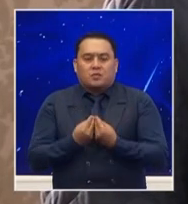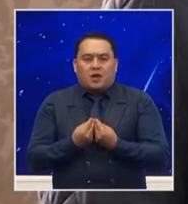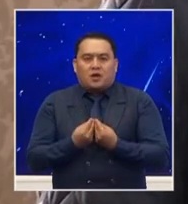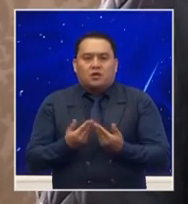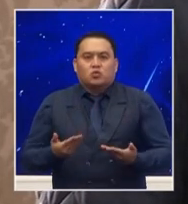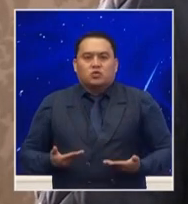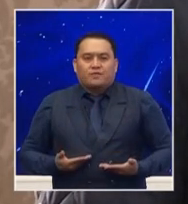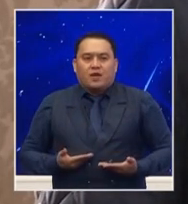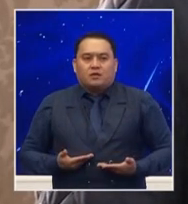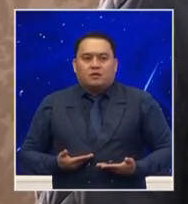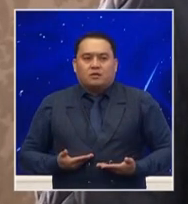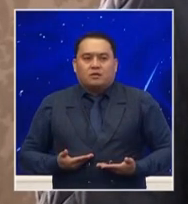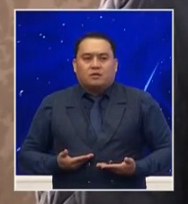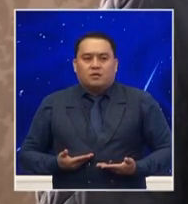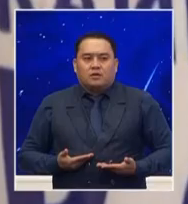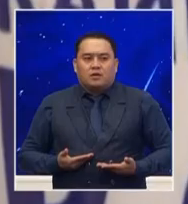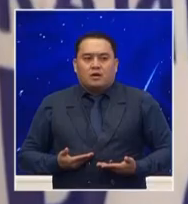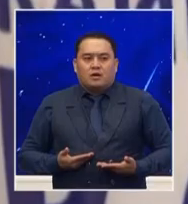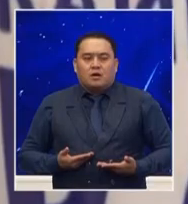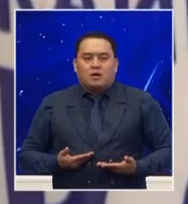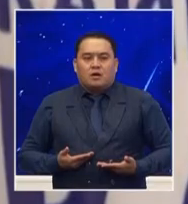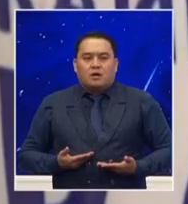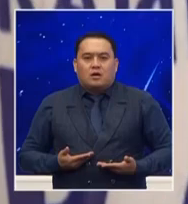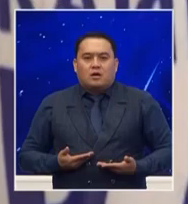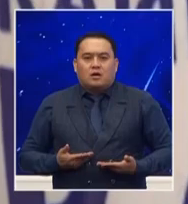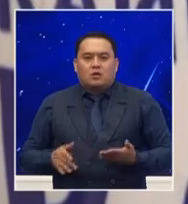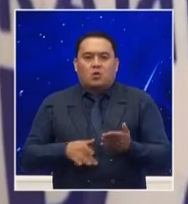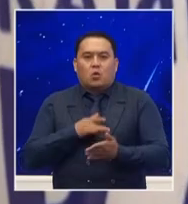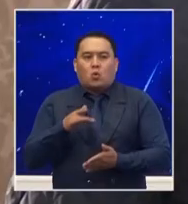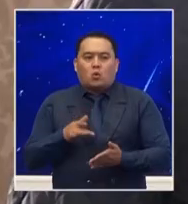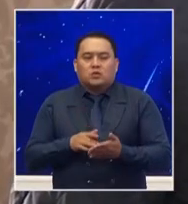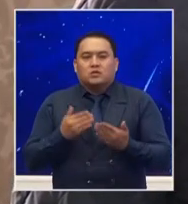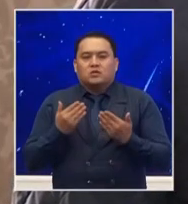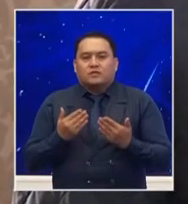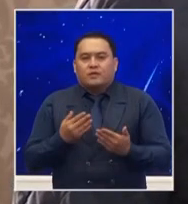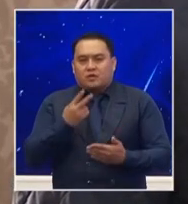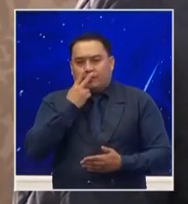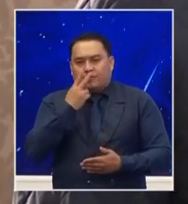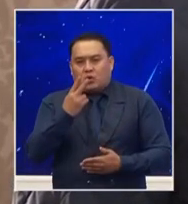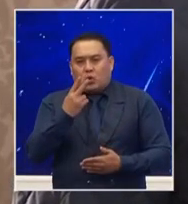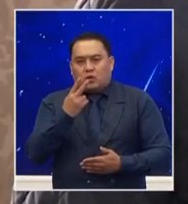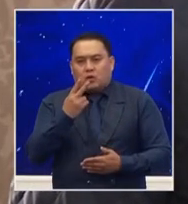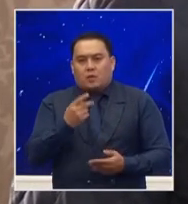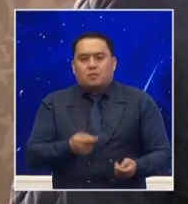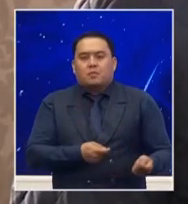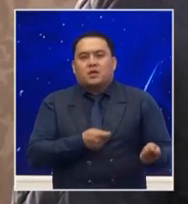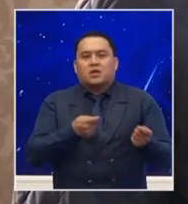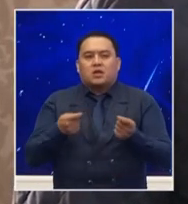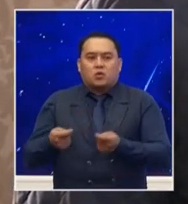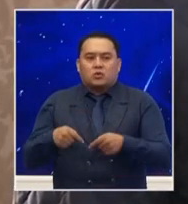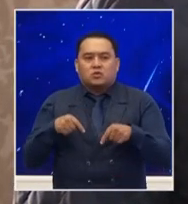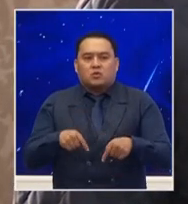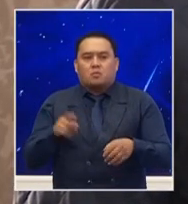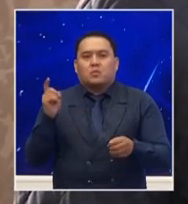живет в отделенности от города. Сейчас, как они сюда, дай бог, переедут, они